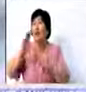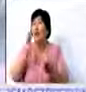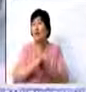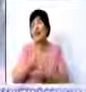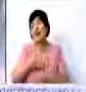хоров